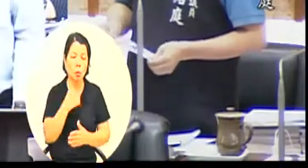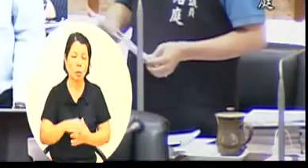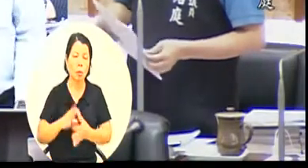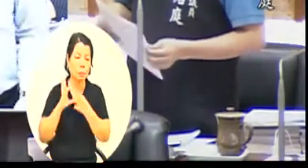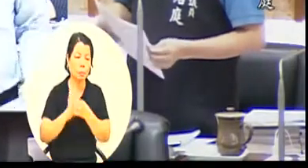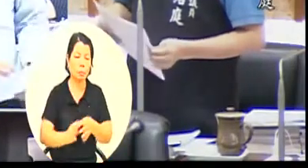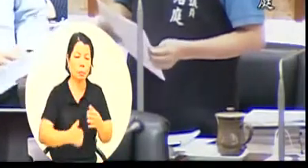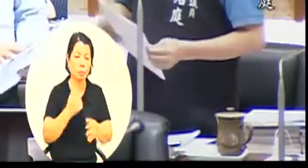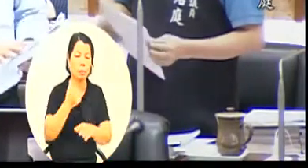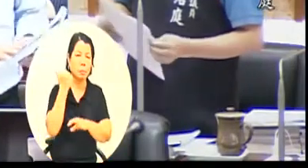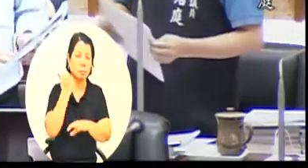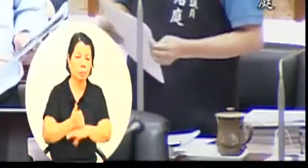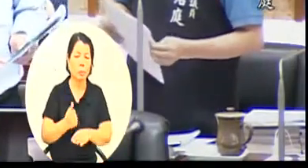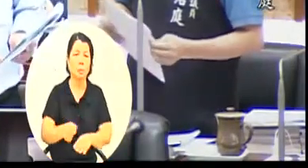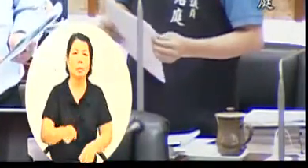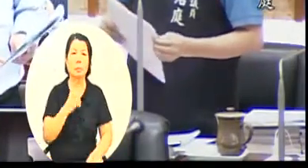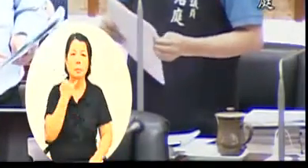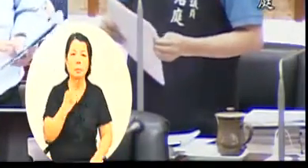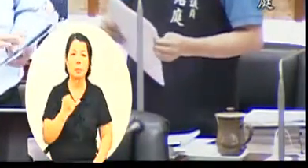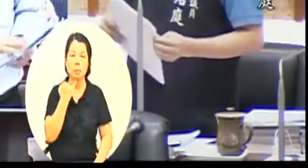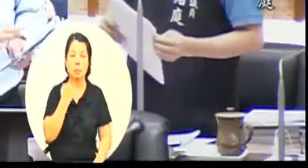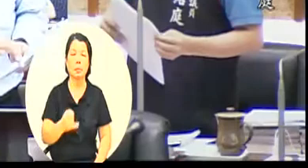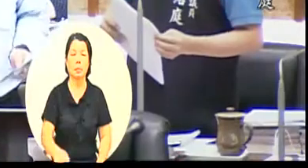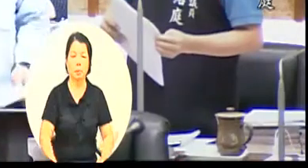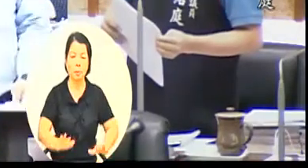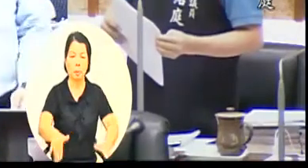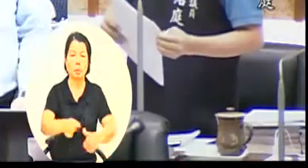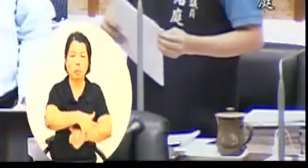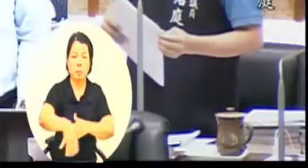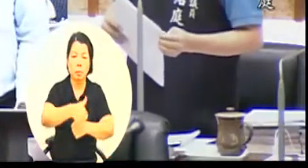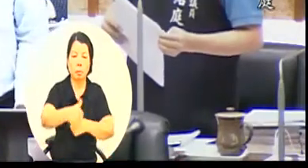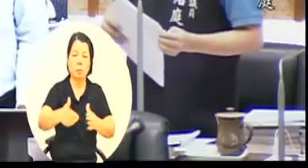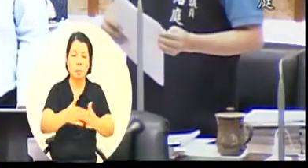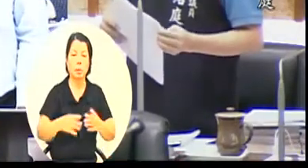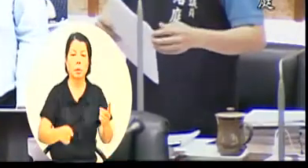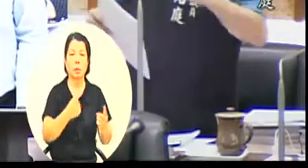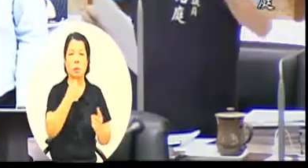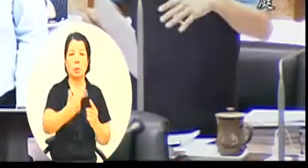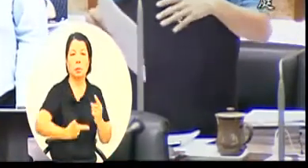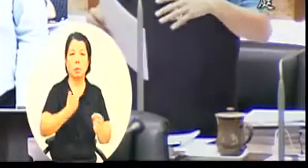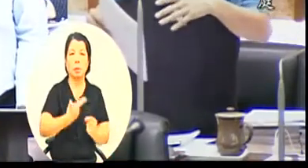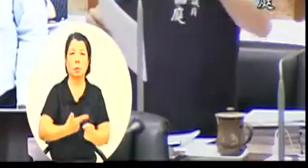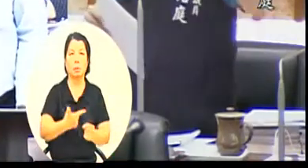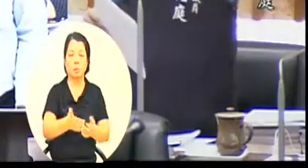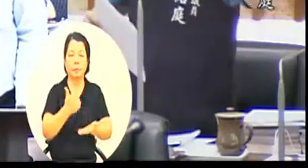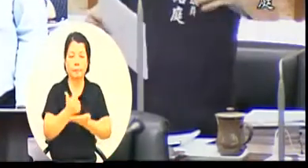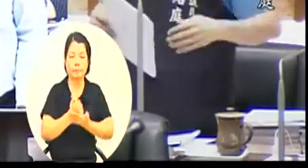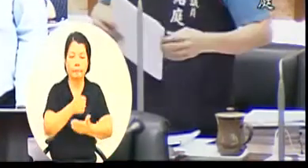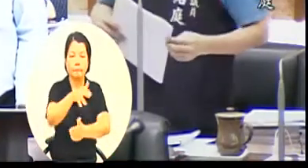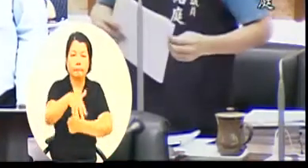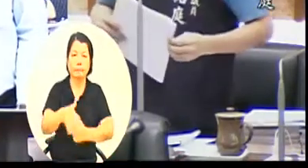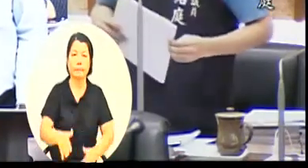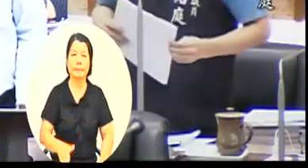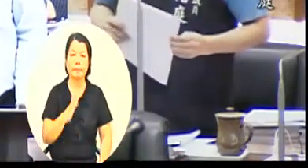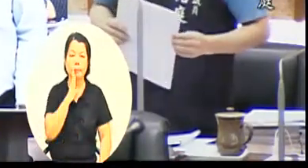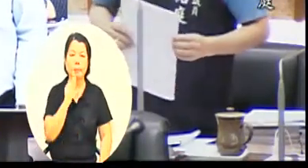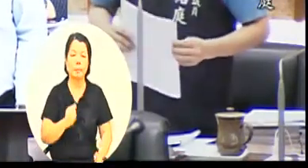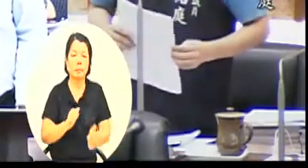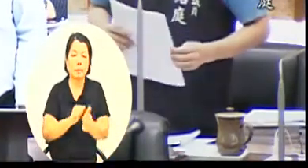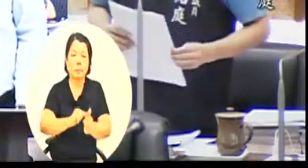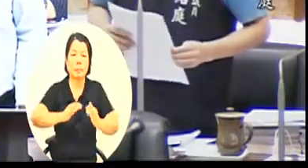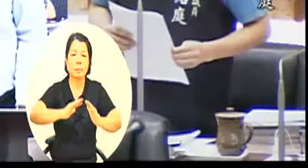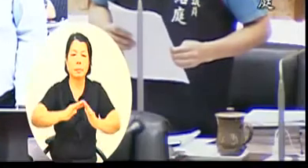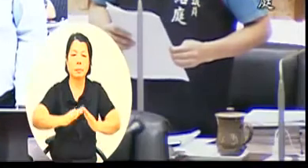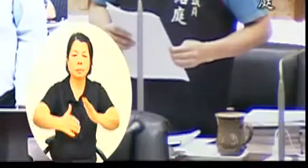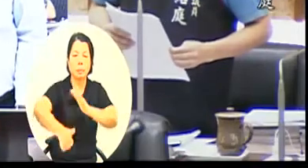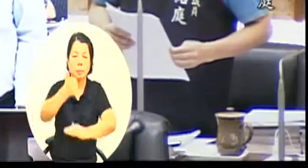更换的这个规定。今天这一个看到的名单的委员，基本上是106年聘任的， 106年，是你接了副市长，还是你还没接副市